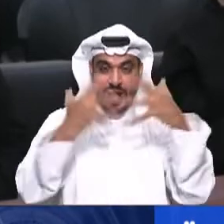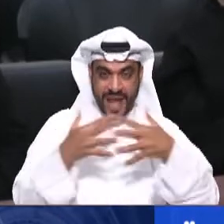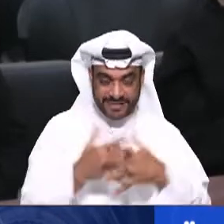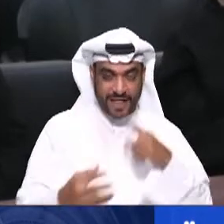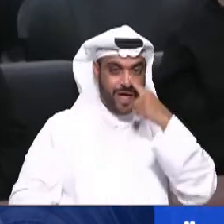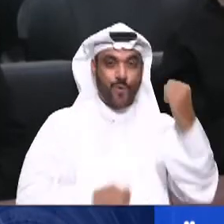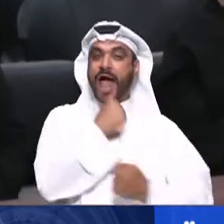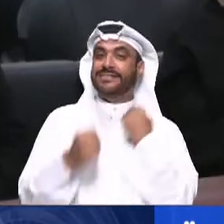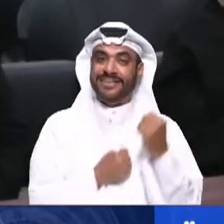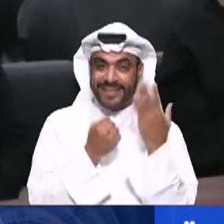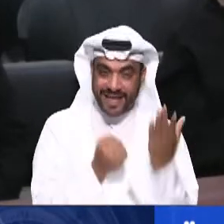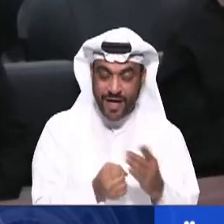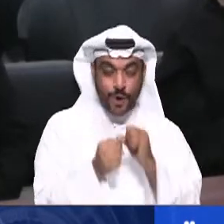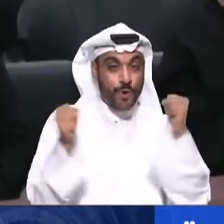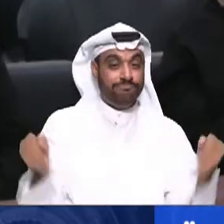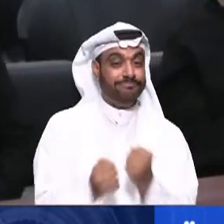الصحي وتشجيع